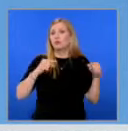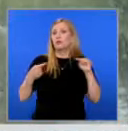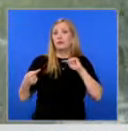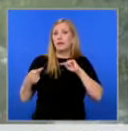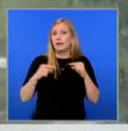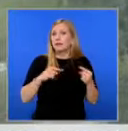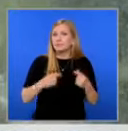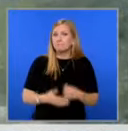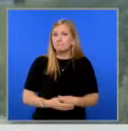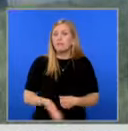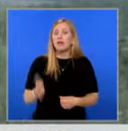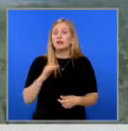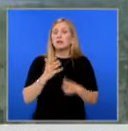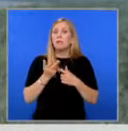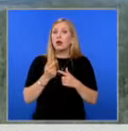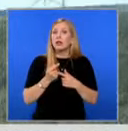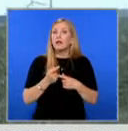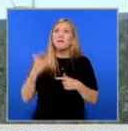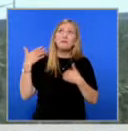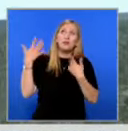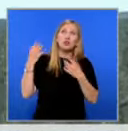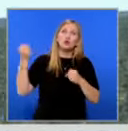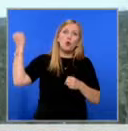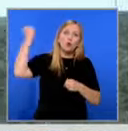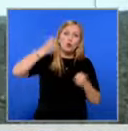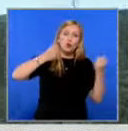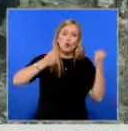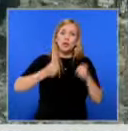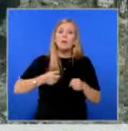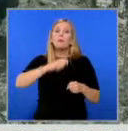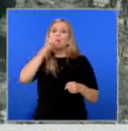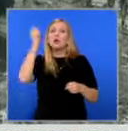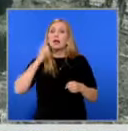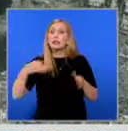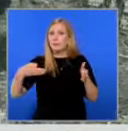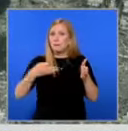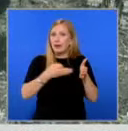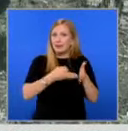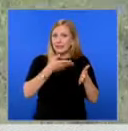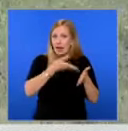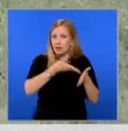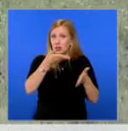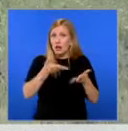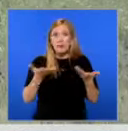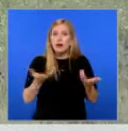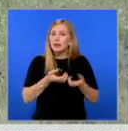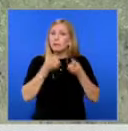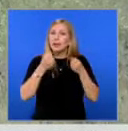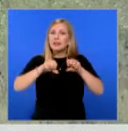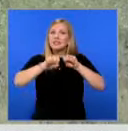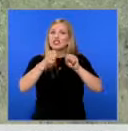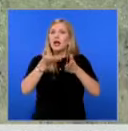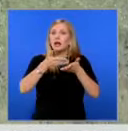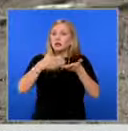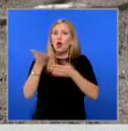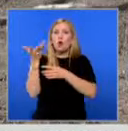конфликт след поредните въздушни удари на русия по украинските пристанища измаил и рени бяха намерени отломки от дронове които наподобяват